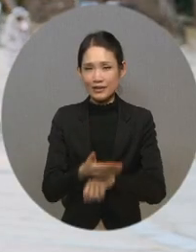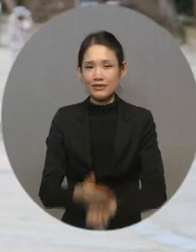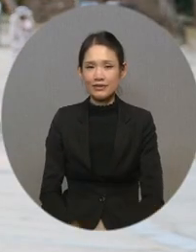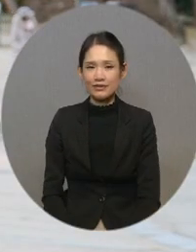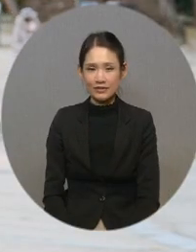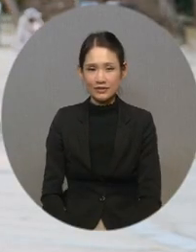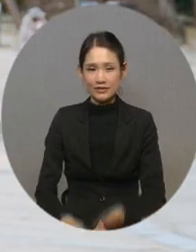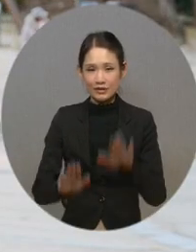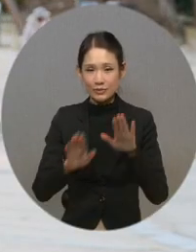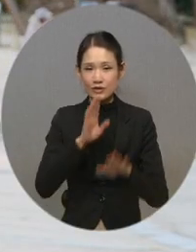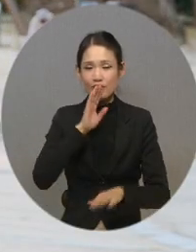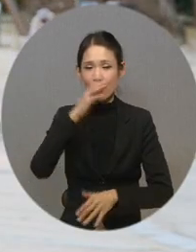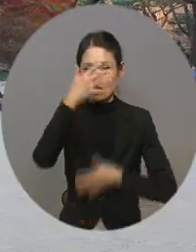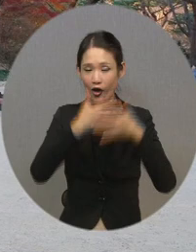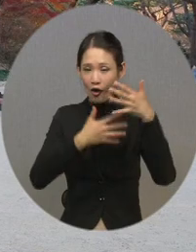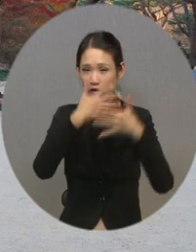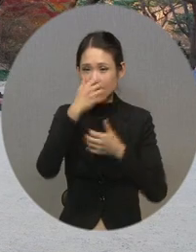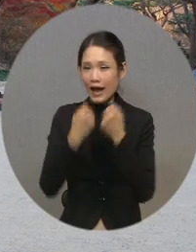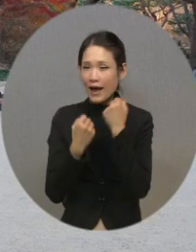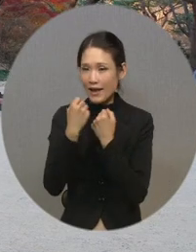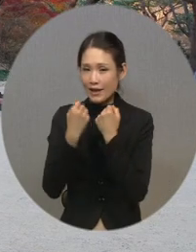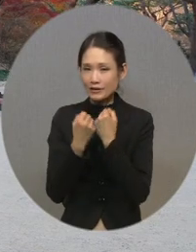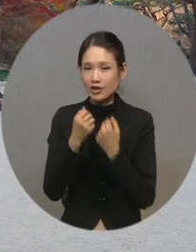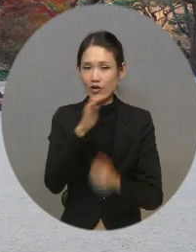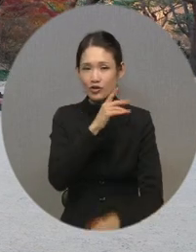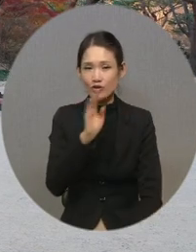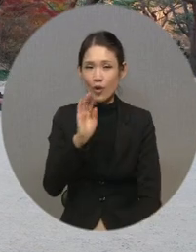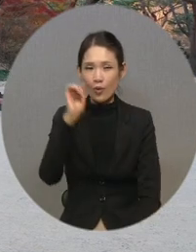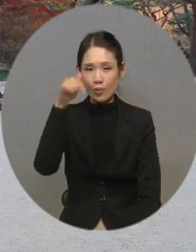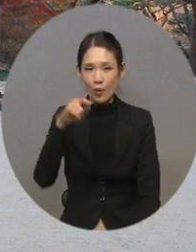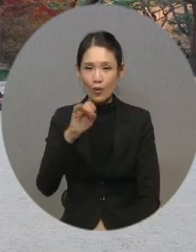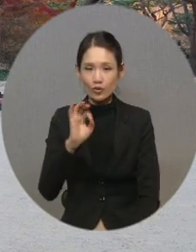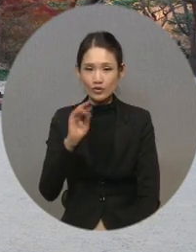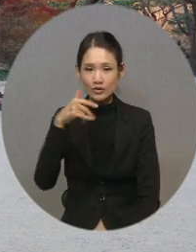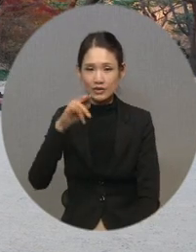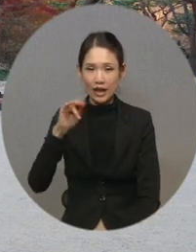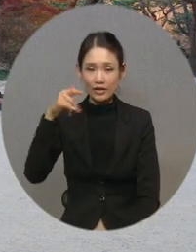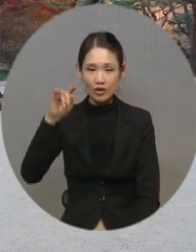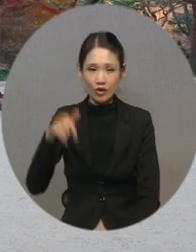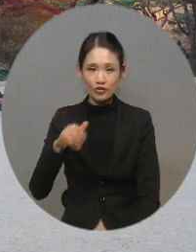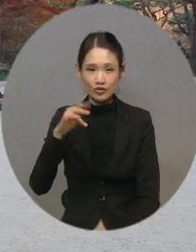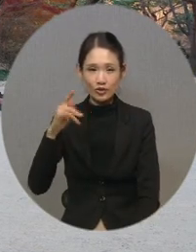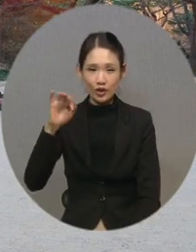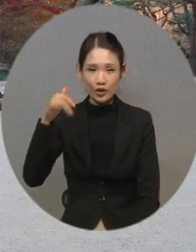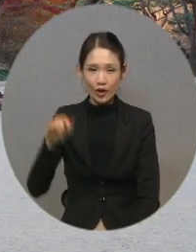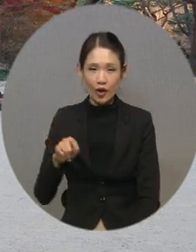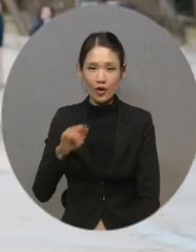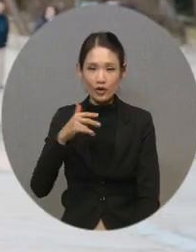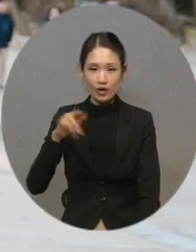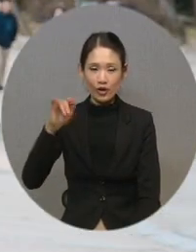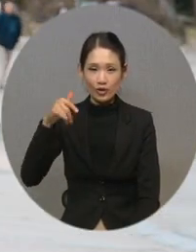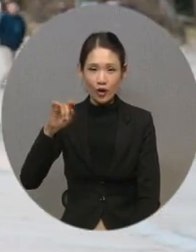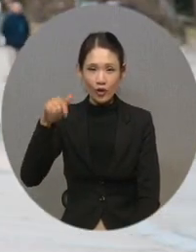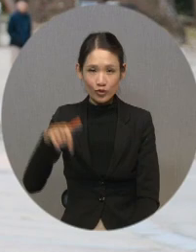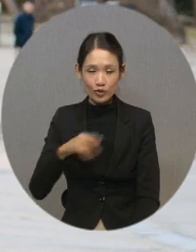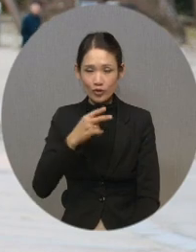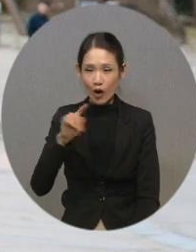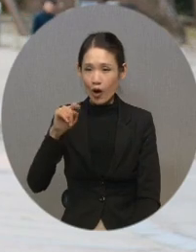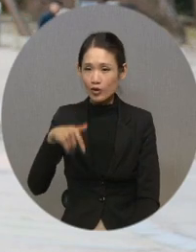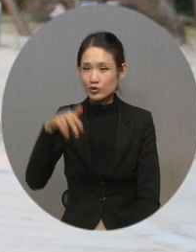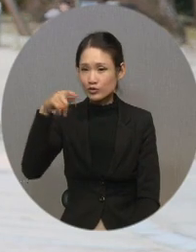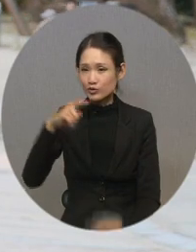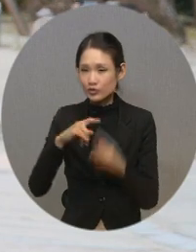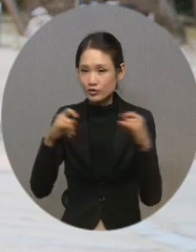그 현장 영상 해설은 경복궁, 창덕궁, 창경궁, 덕궁에서 현재 이루어지고 있고요.